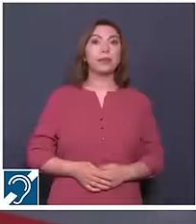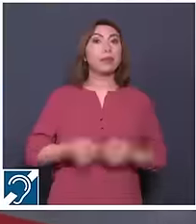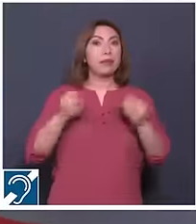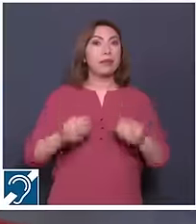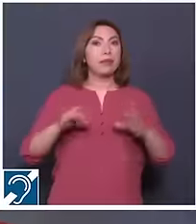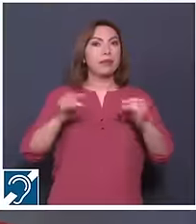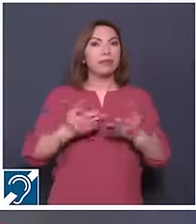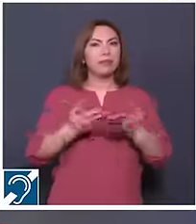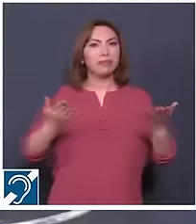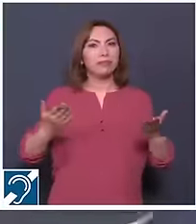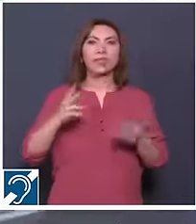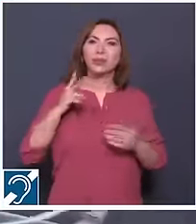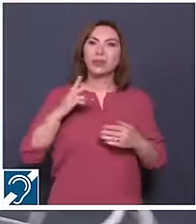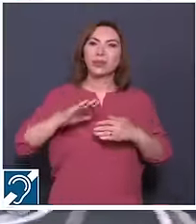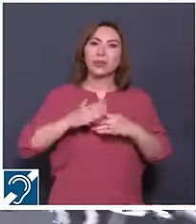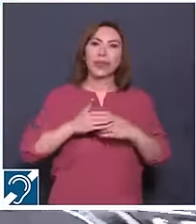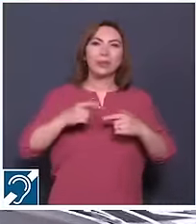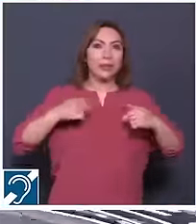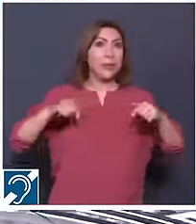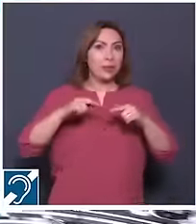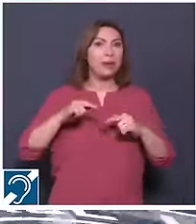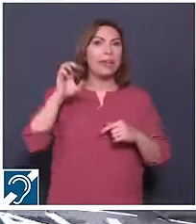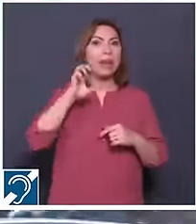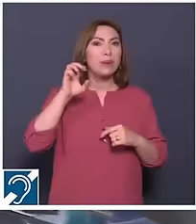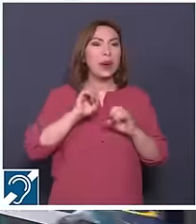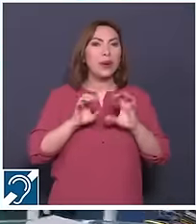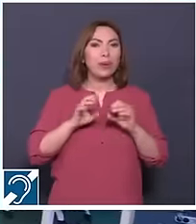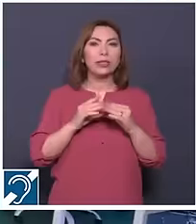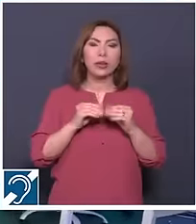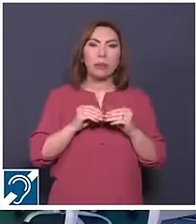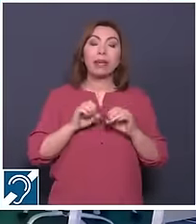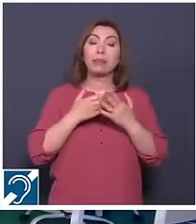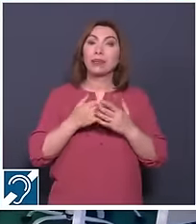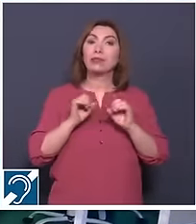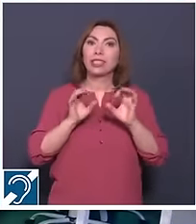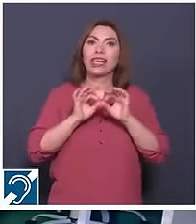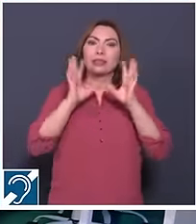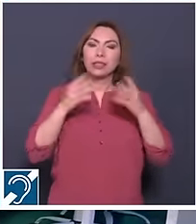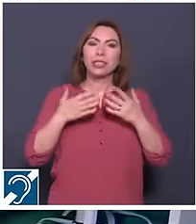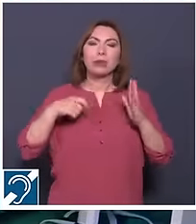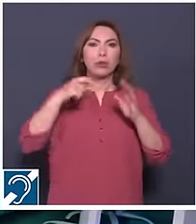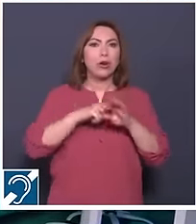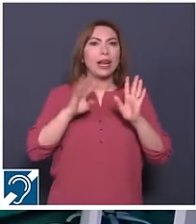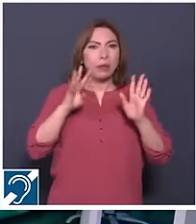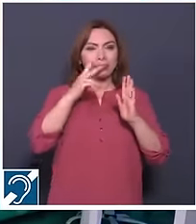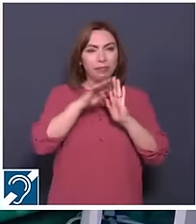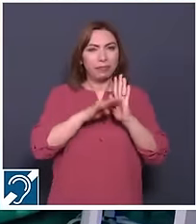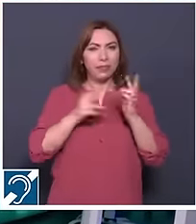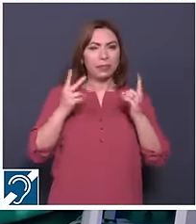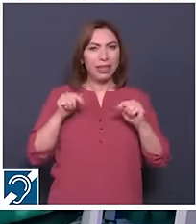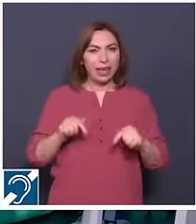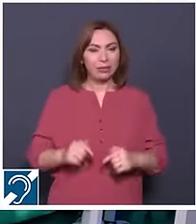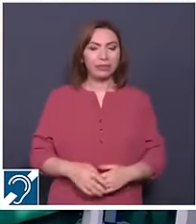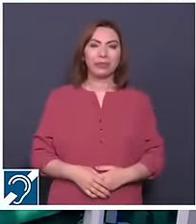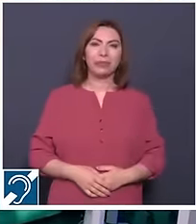Bine v-am regăsit, sunt Daniel Coman, iar dumneavoastră sunteți alături de Euronews România la știrile dimineții. Începem jurnalul orei 9. Iată